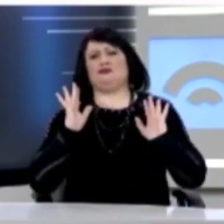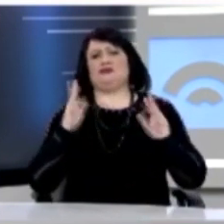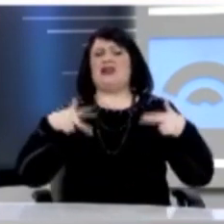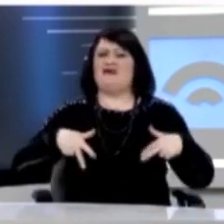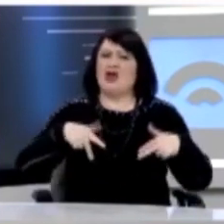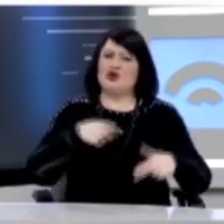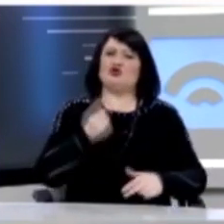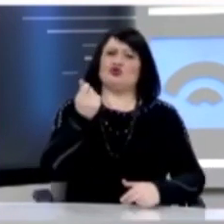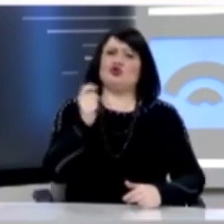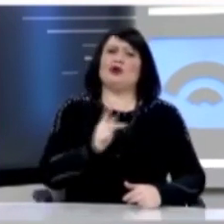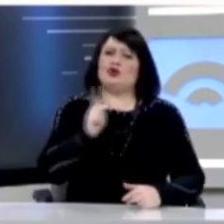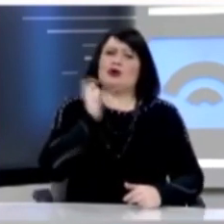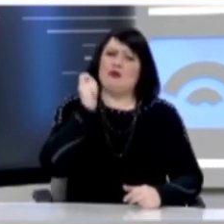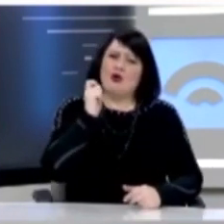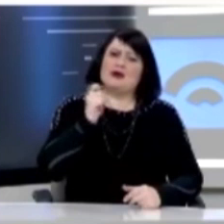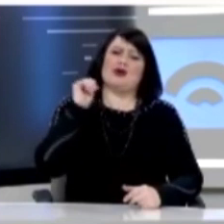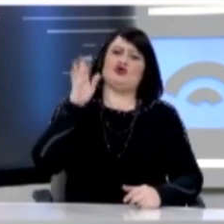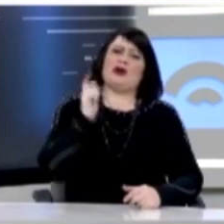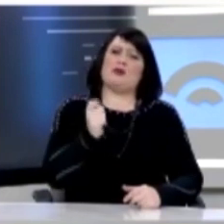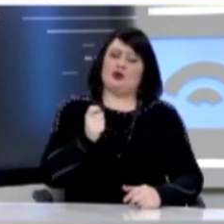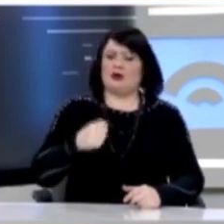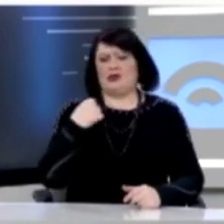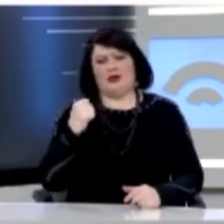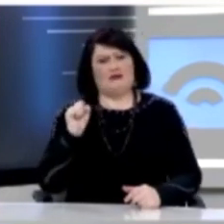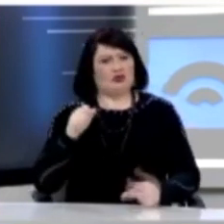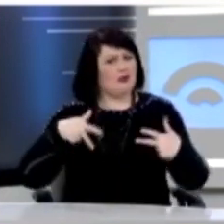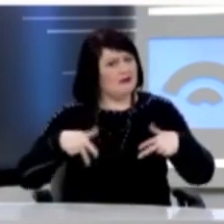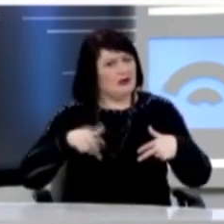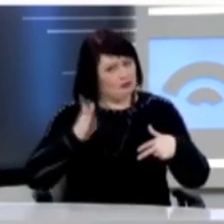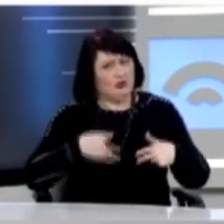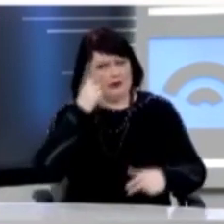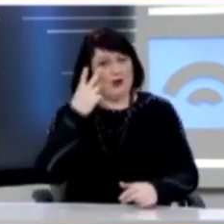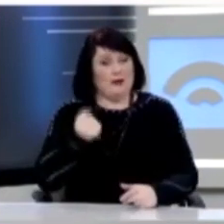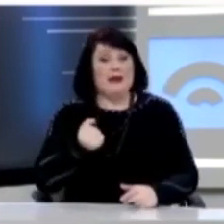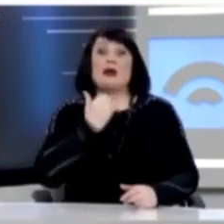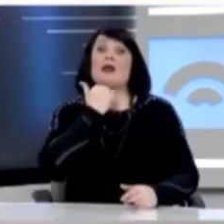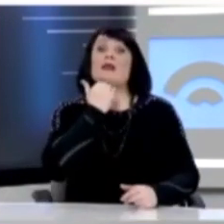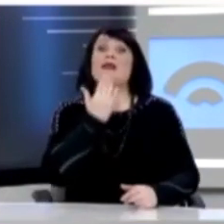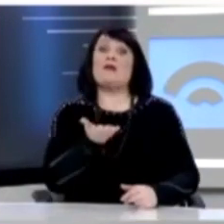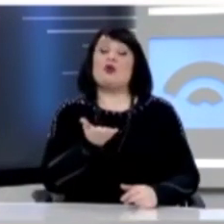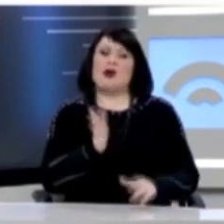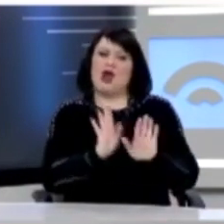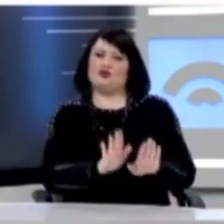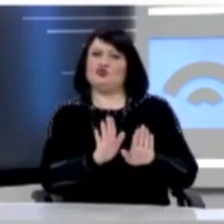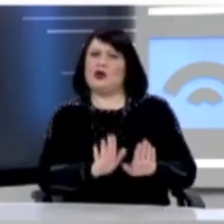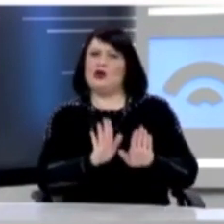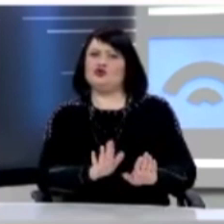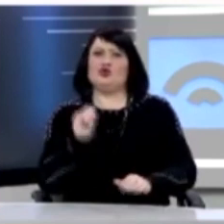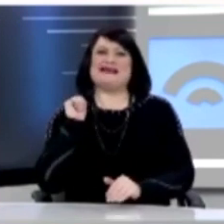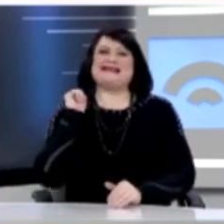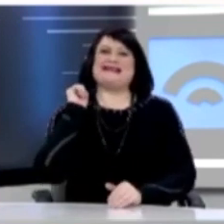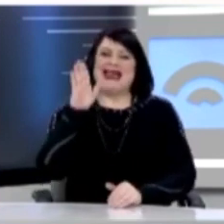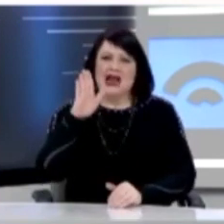την οικονομική, την κοινωνική, πολιτική, την εξωτερική του πολιτική μιας κυβέρνησης. Δεν μπορεί όμως να ανέχεται